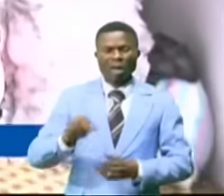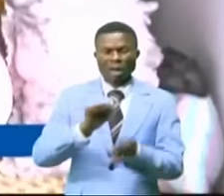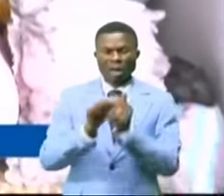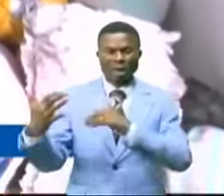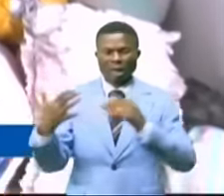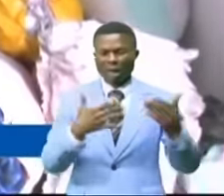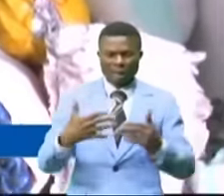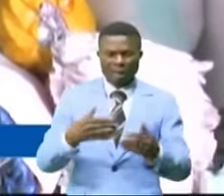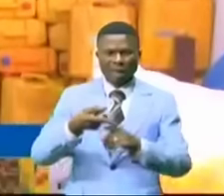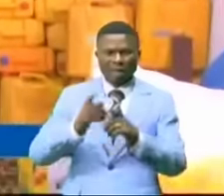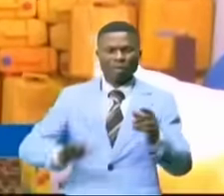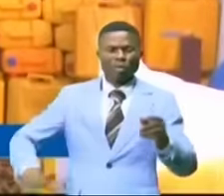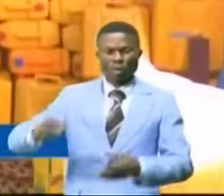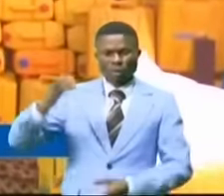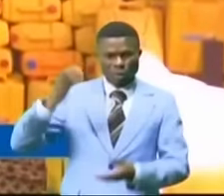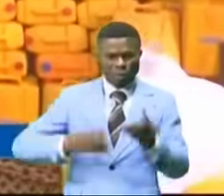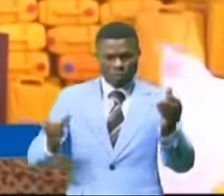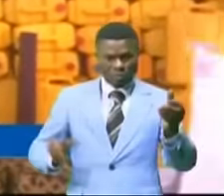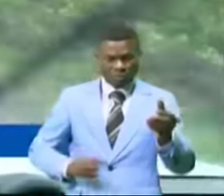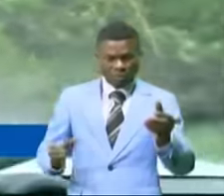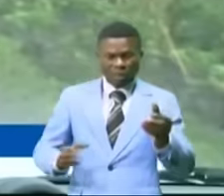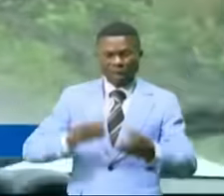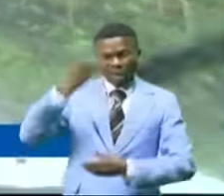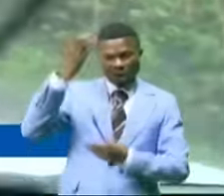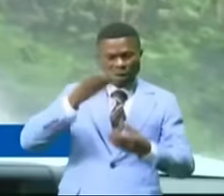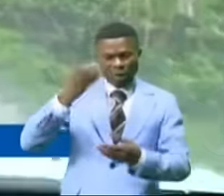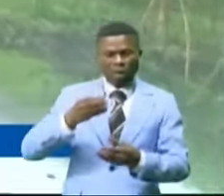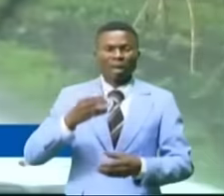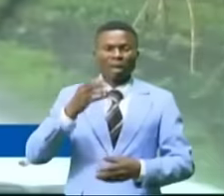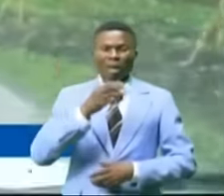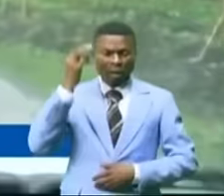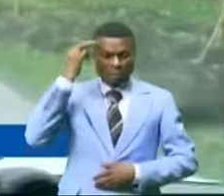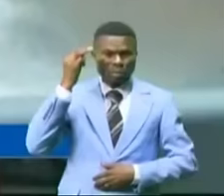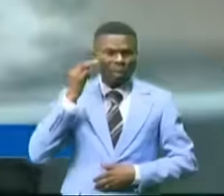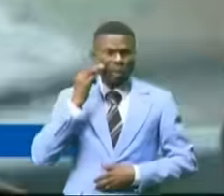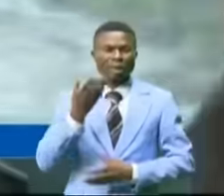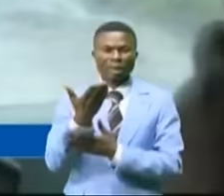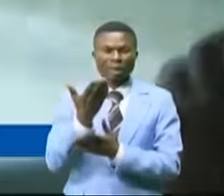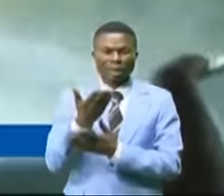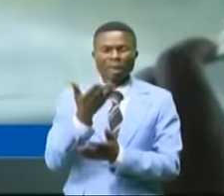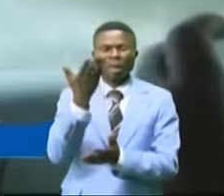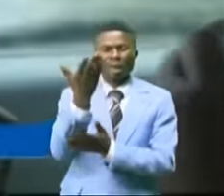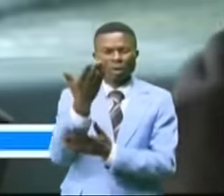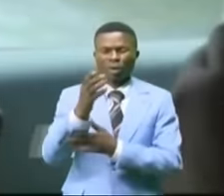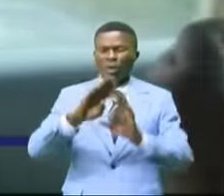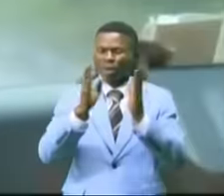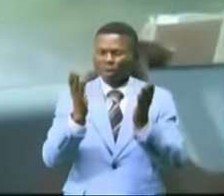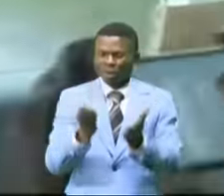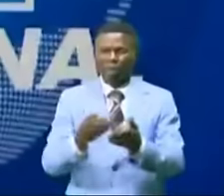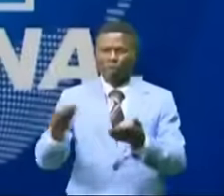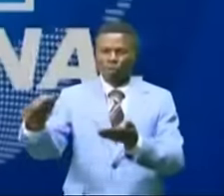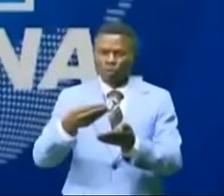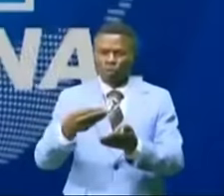par l'agression rwandaise, Mireille Massangou Bibi-Muloko a réitéré son appel à la